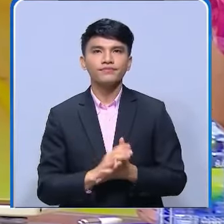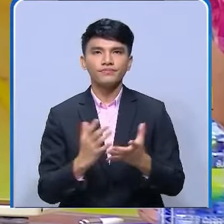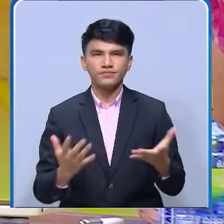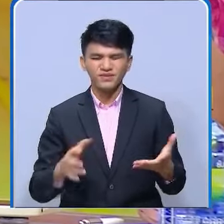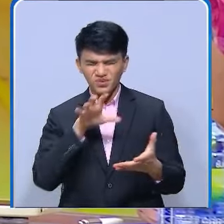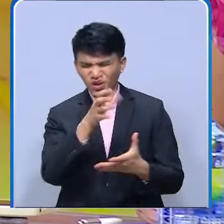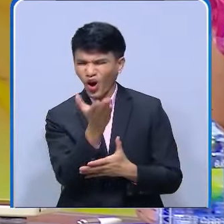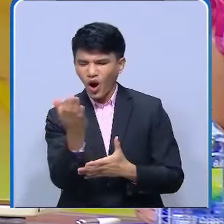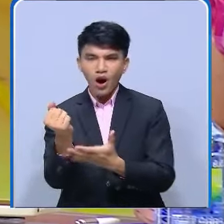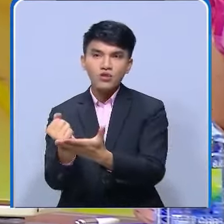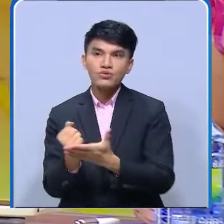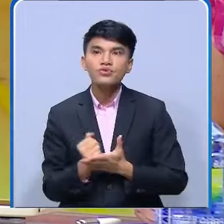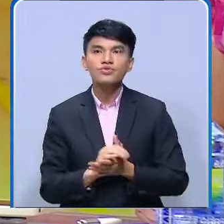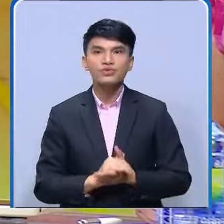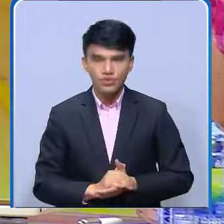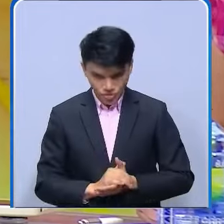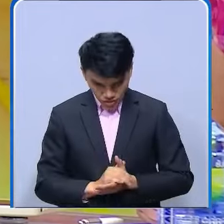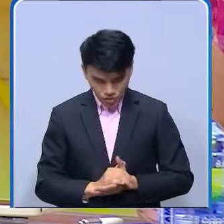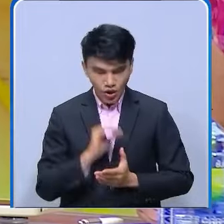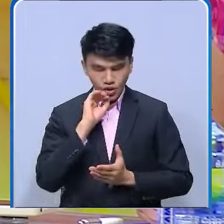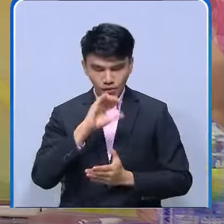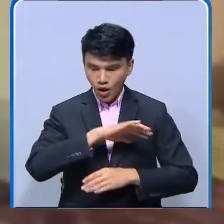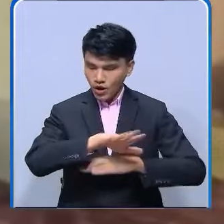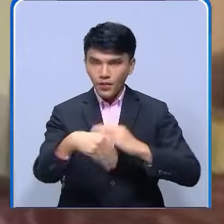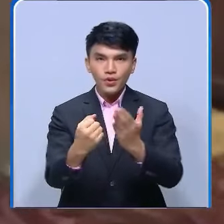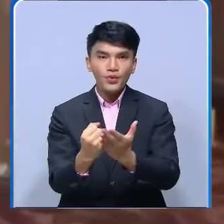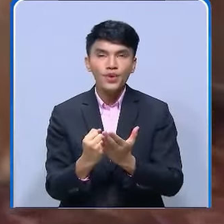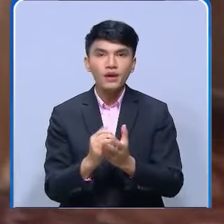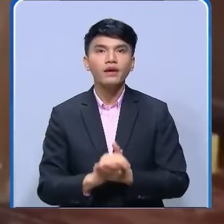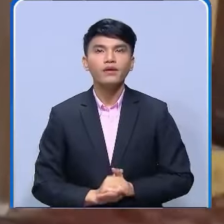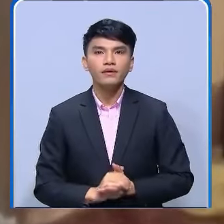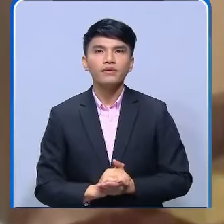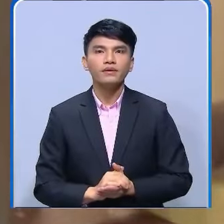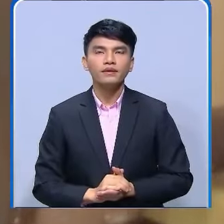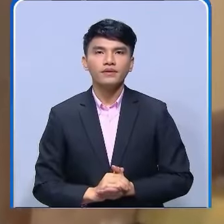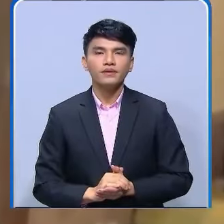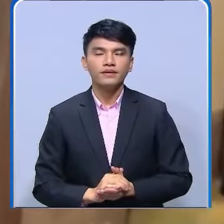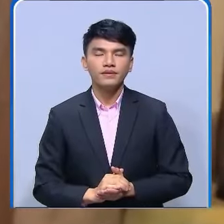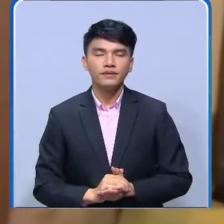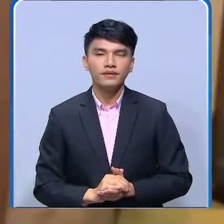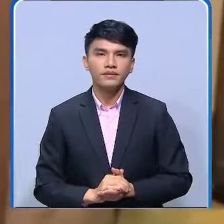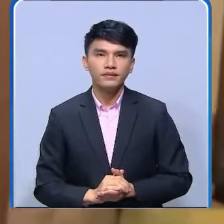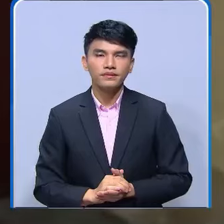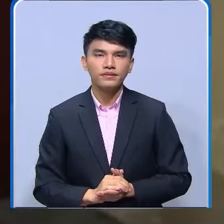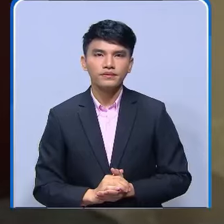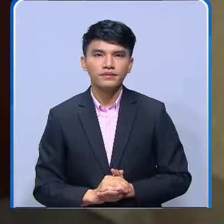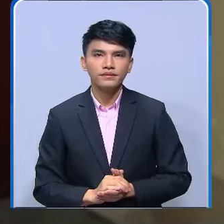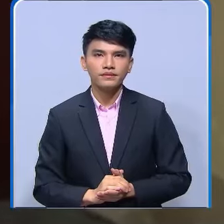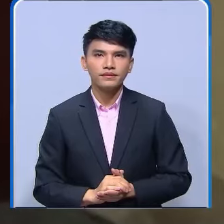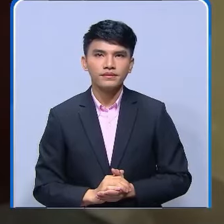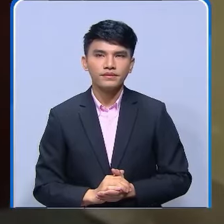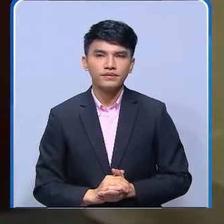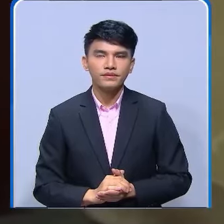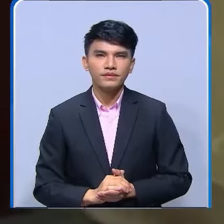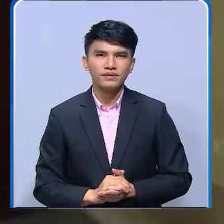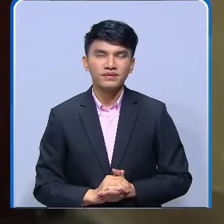นร้องขอความช่วยเหลือต้องรีบแจ้งเจ้าหน้าที่ให้มาช่วยครับ ตัวเดินได้ไหน เอา น้อง มา ไหน ร ู้ มา